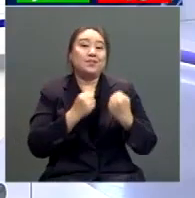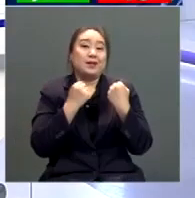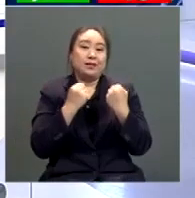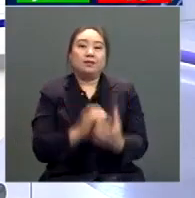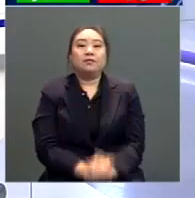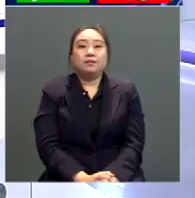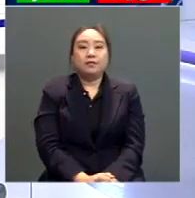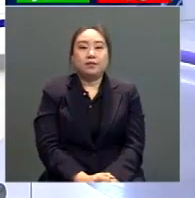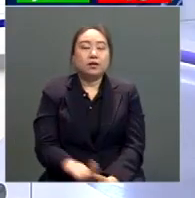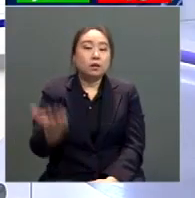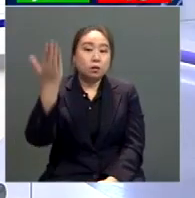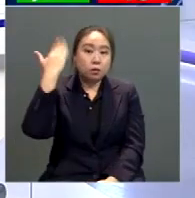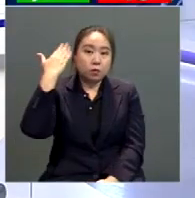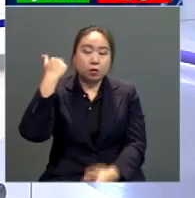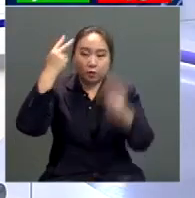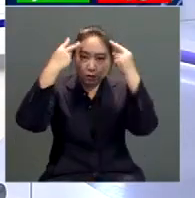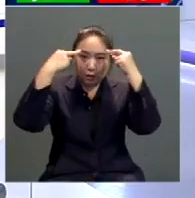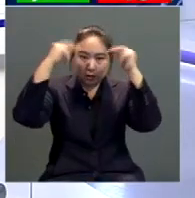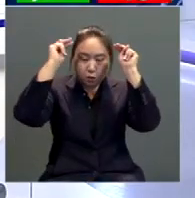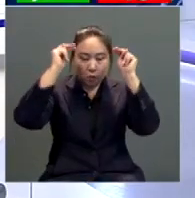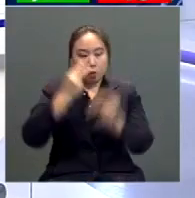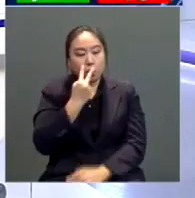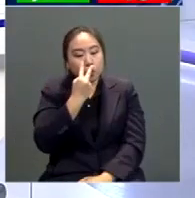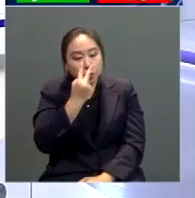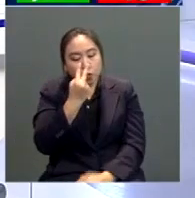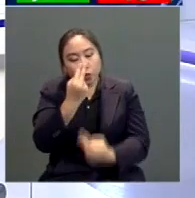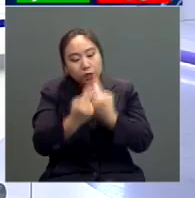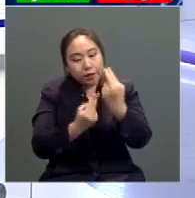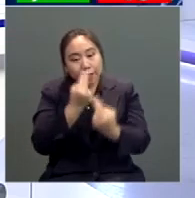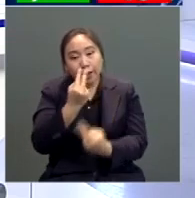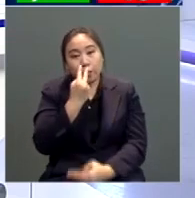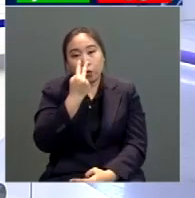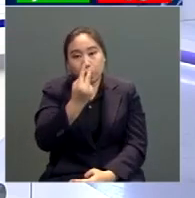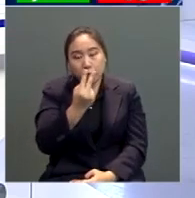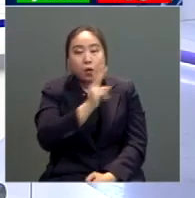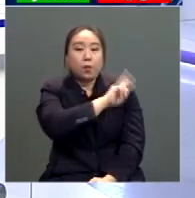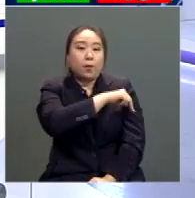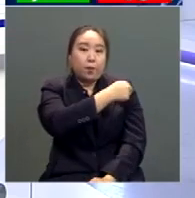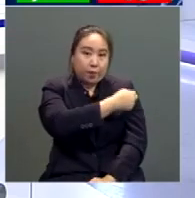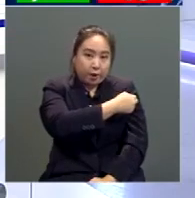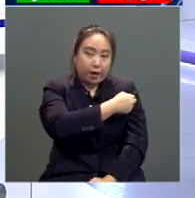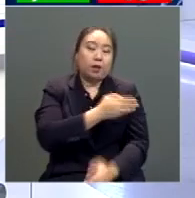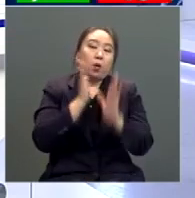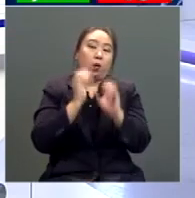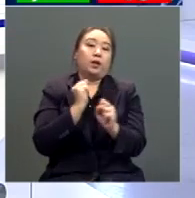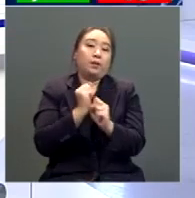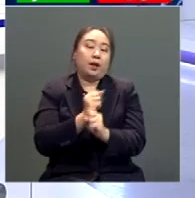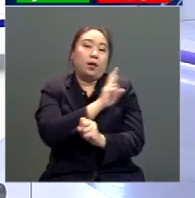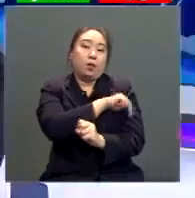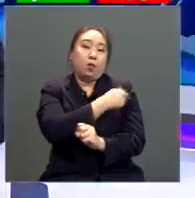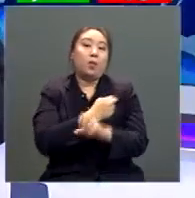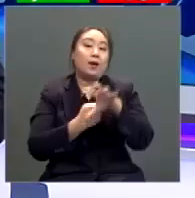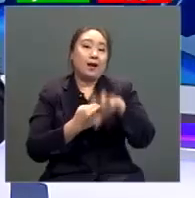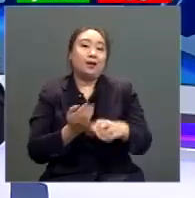ผู้ชมครับเมื่อวานนี้ท่านนายกรัฐมนตรีก็ไปตรวจเยี่ยมการปฏิบัติงานของคณะแพทย์และก็บุคลากรของโรงพยาบาลสิริราชนะ